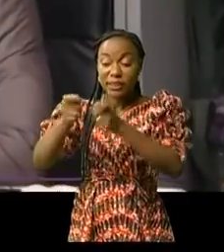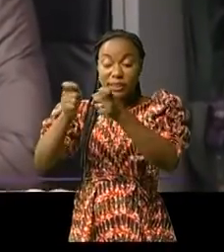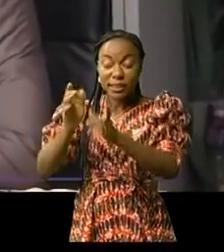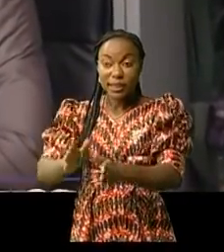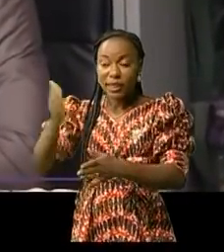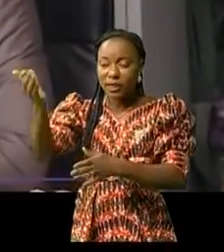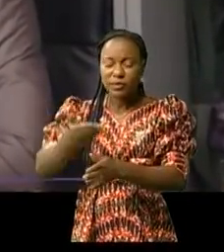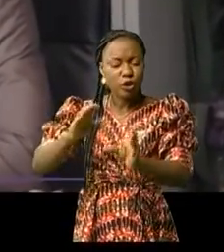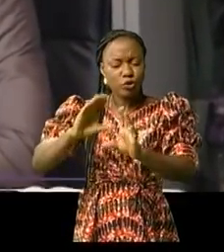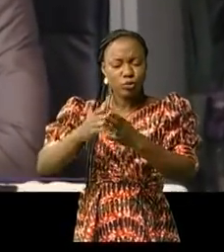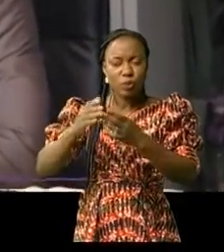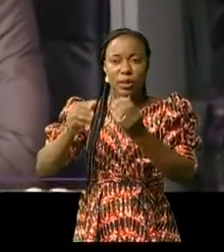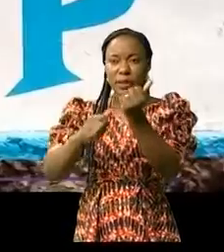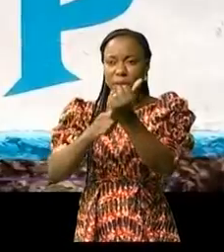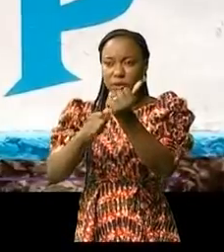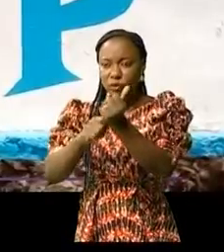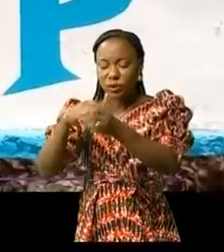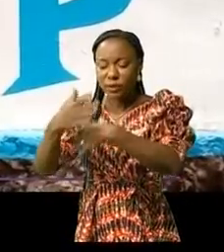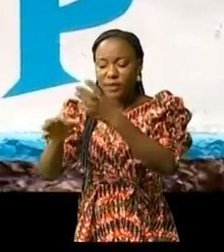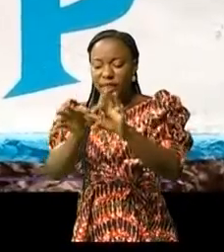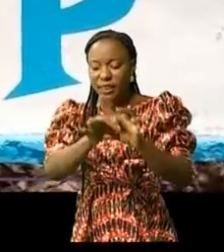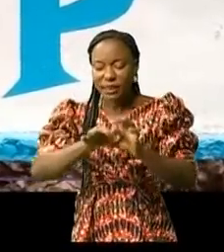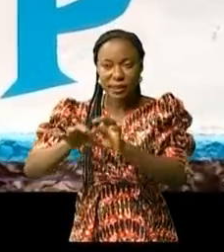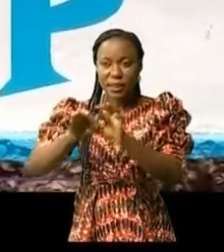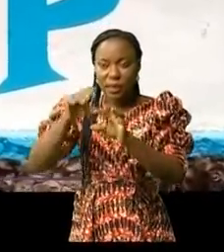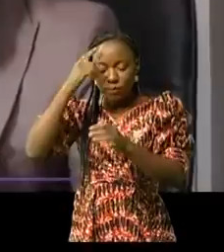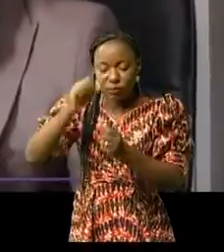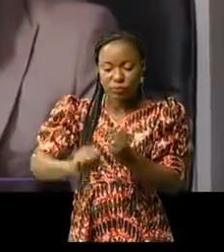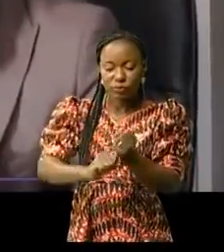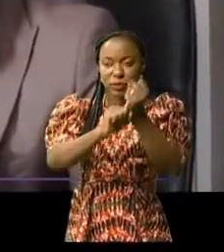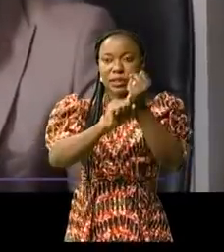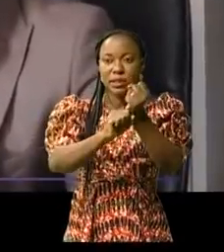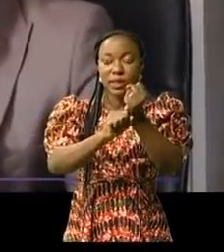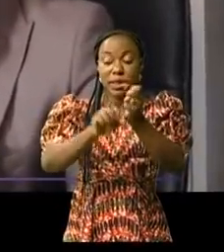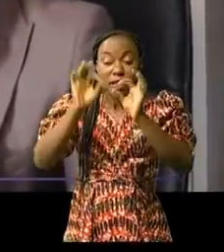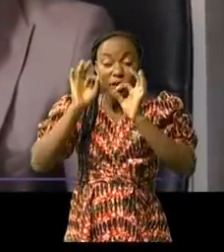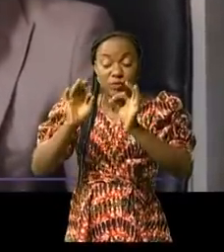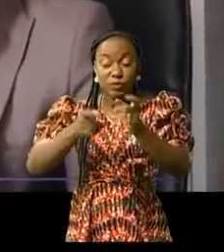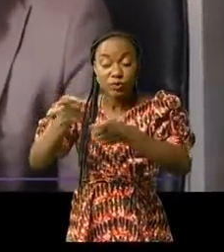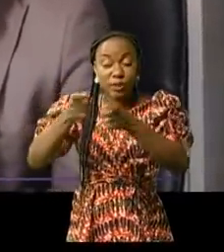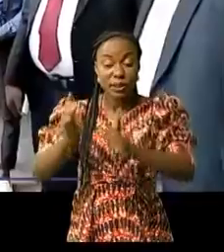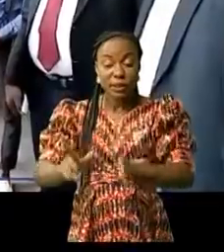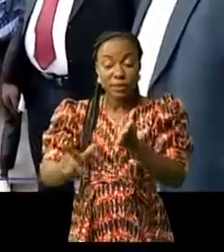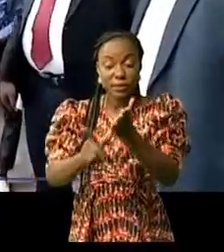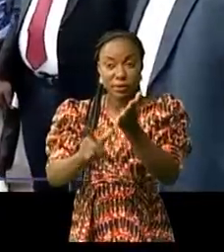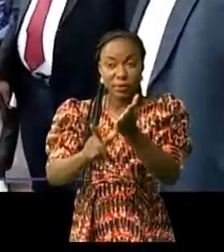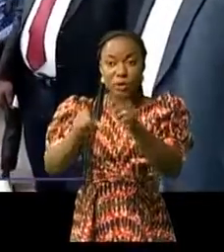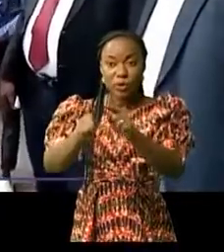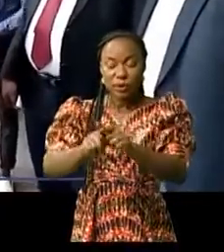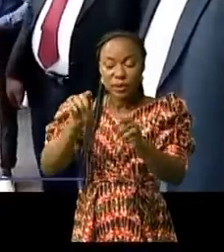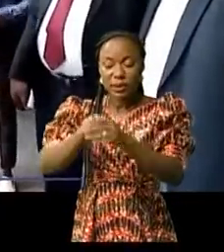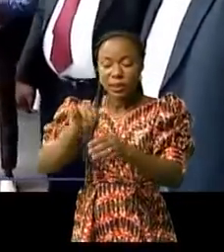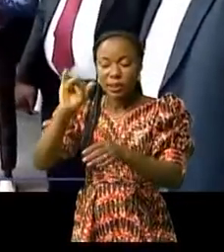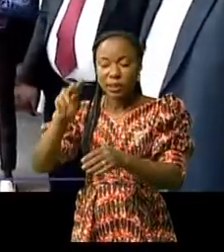invité tous les personnels à l'unité pour soutenir joseph temps goody nous vaudrait en général intérimaire de cette institution